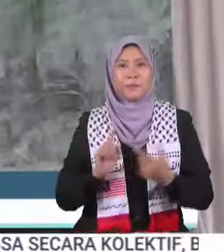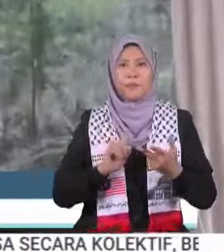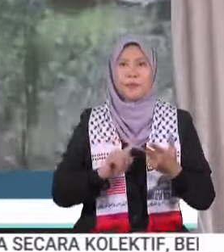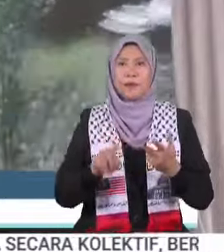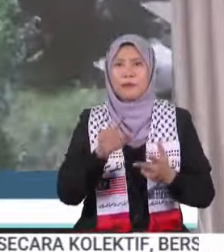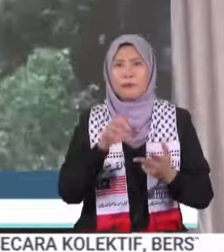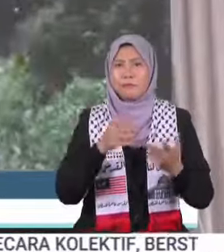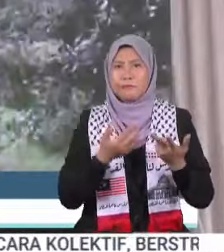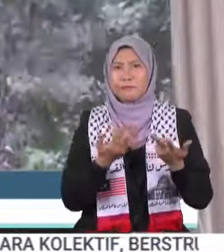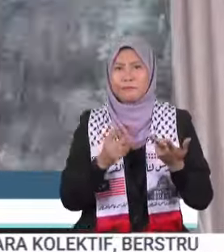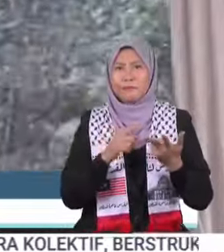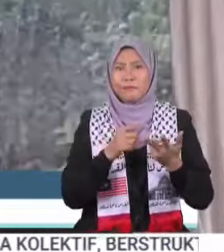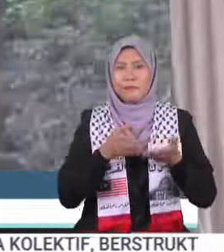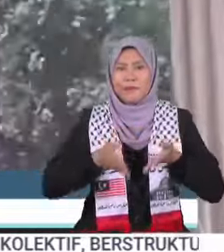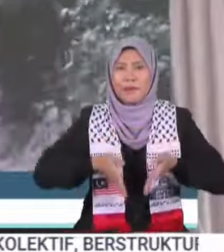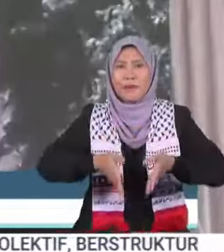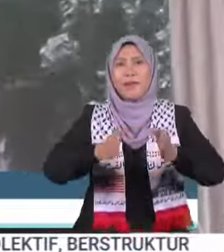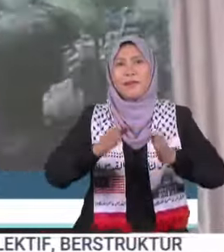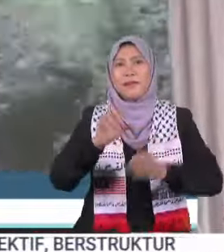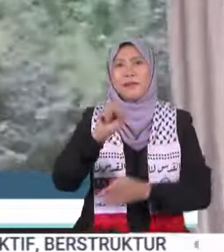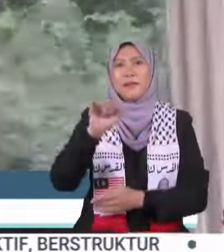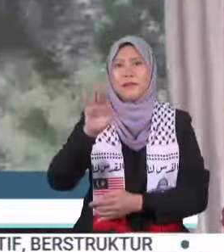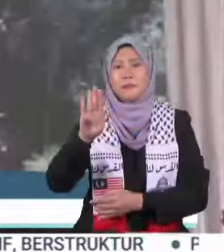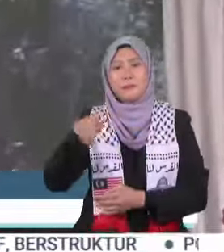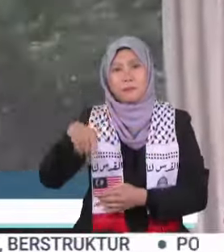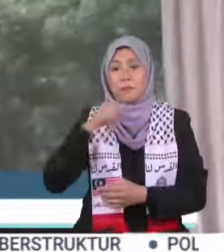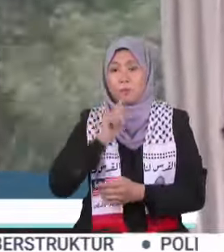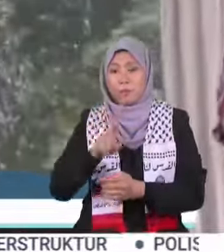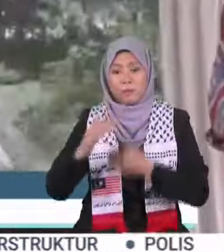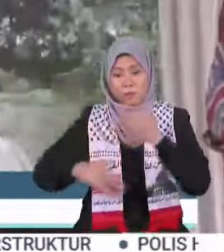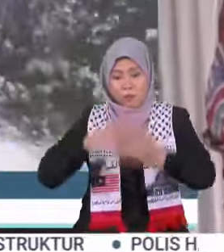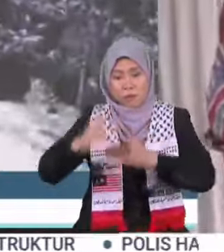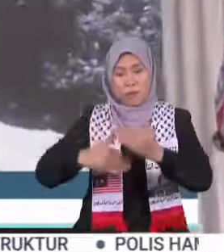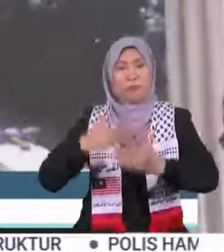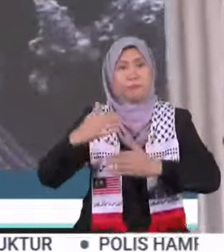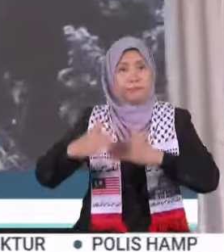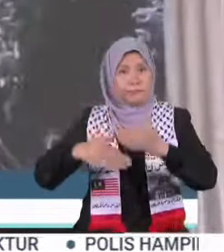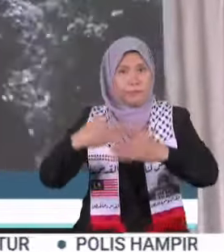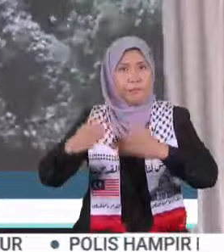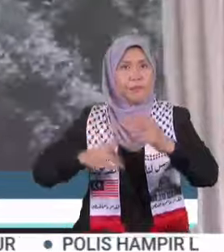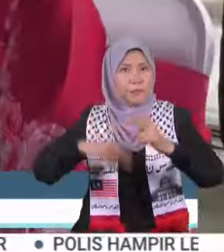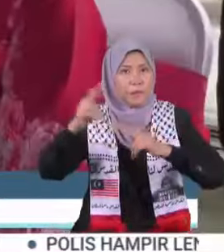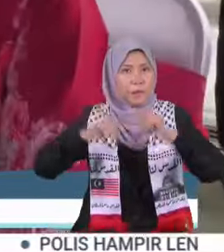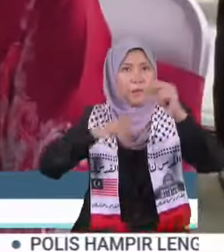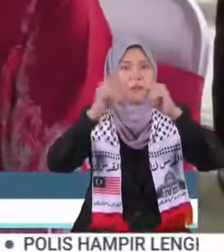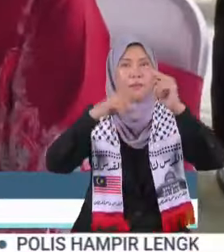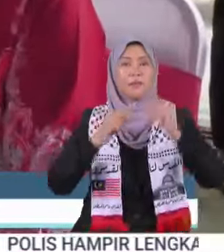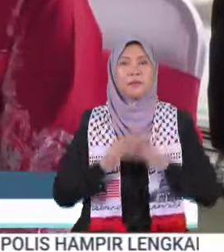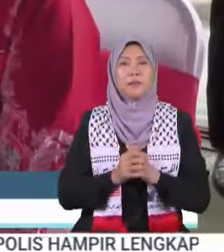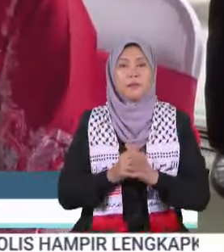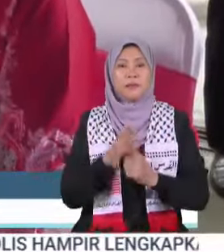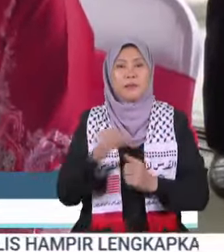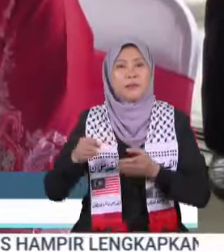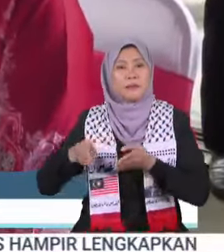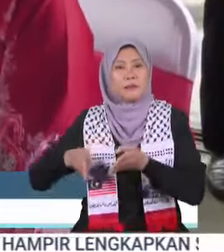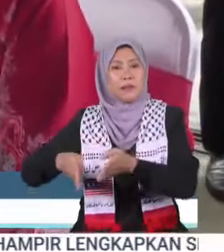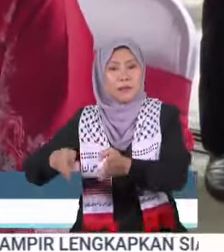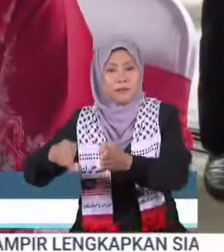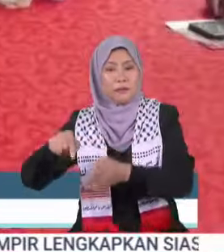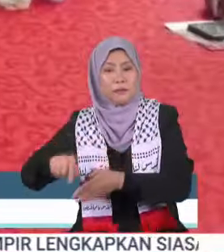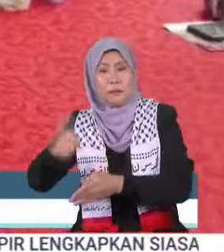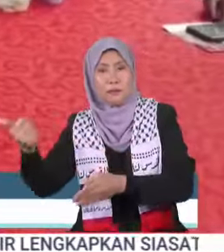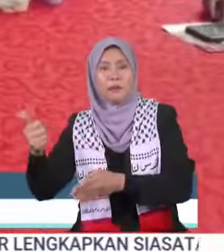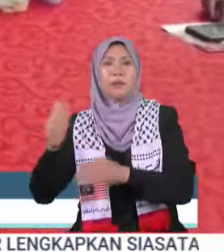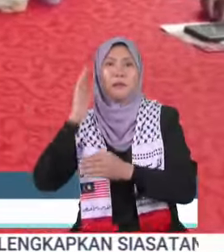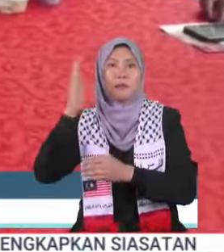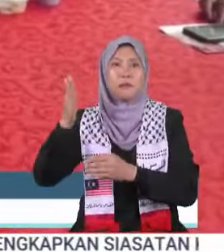lahan sokit dan Jalan sayap yang sudah dalam proses Pelaksanaan serta jalan podos taginambor yang dalam proses